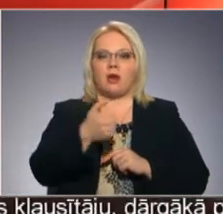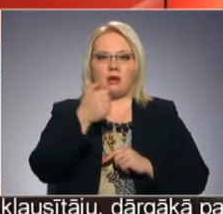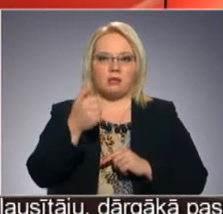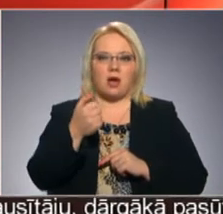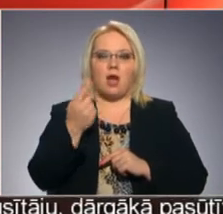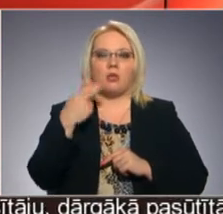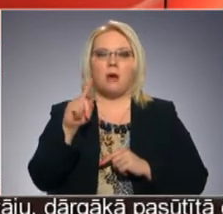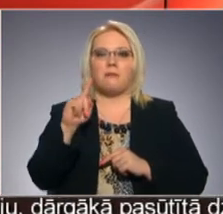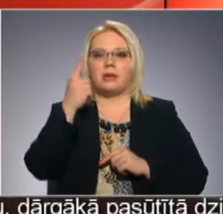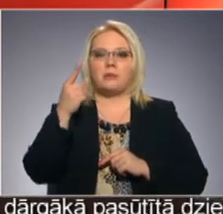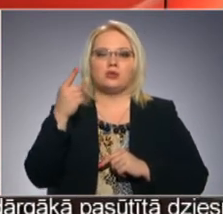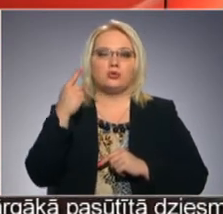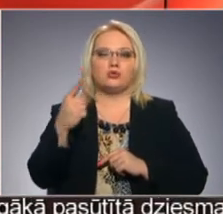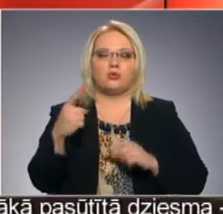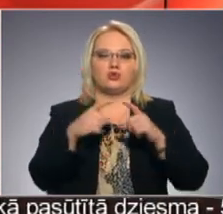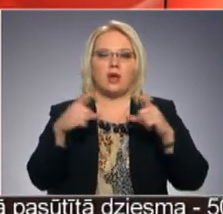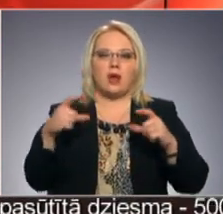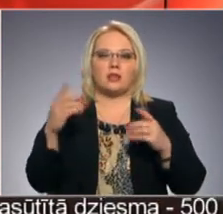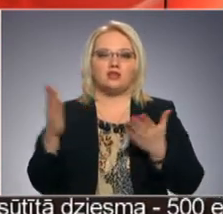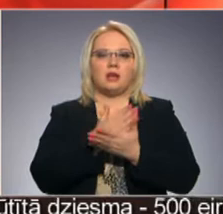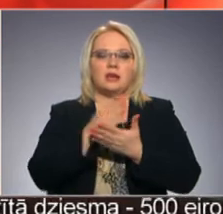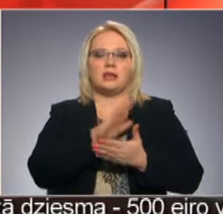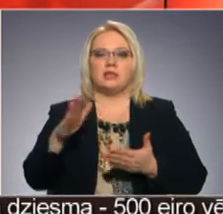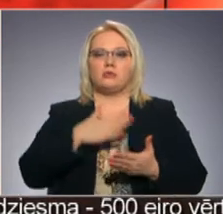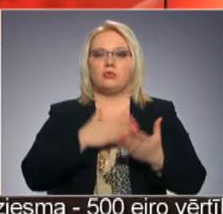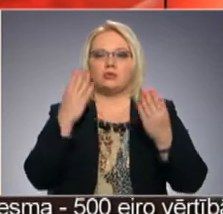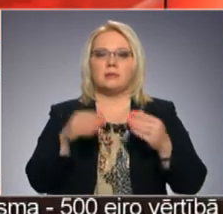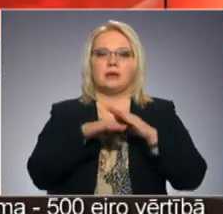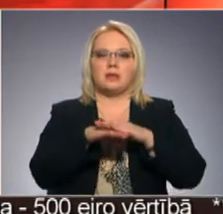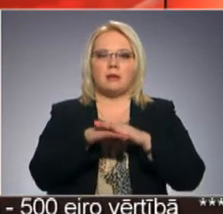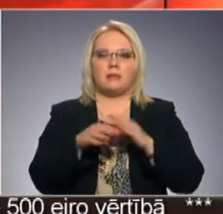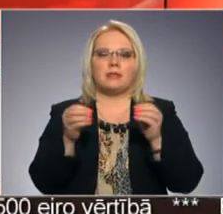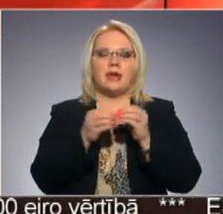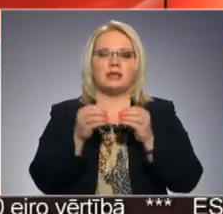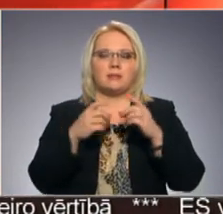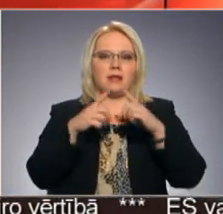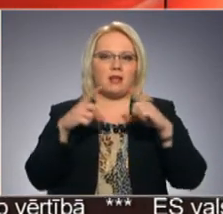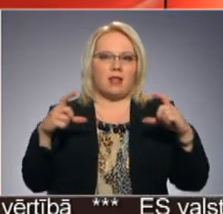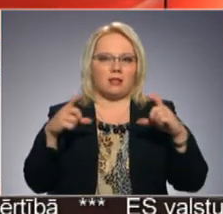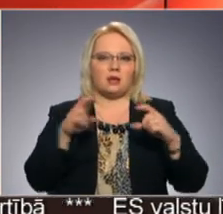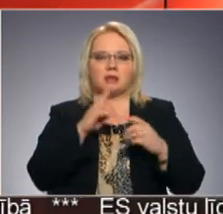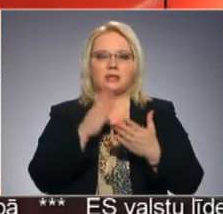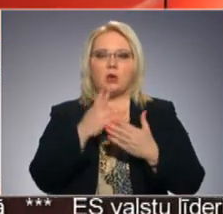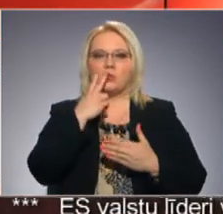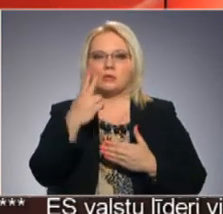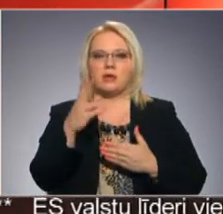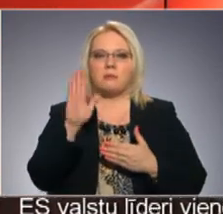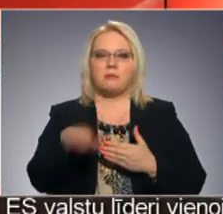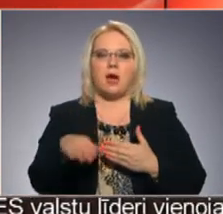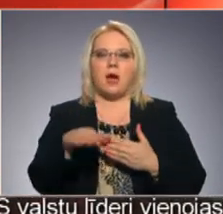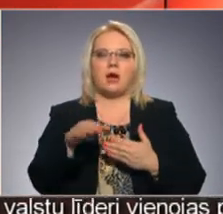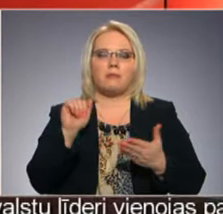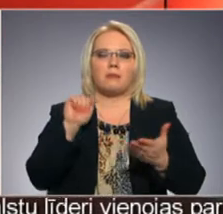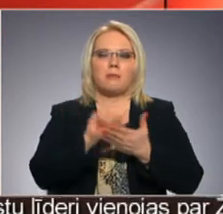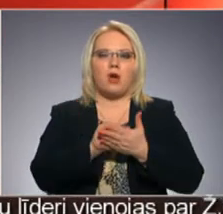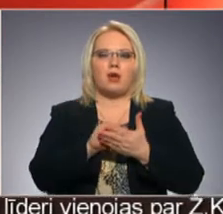1843. Gadā. No pirmās 1000 kartīšu tirāžu līdz mūsdienām saglabājušās ap 10 atklātnīšu, kas tiek uzskatīts par